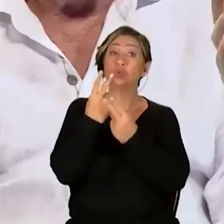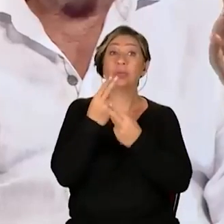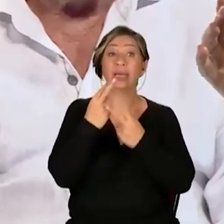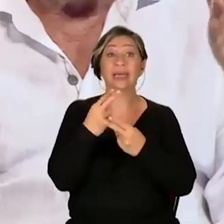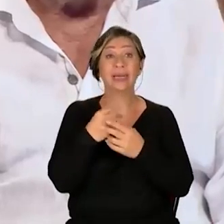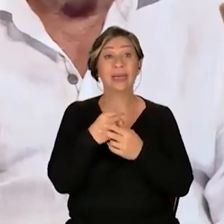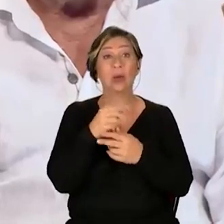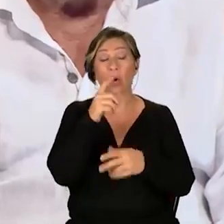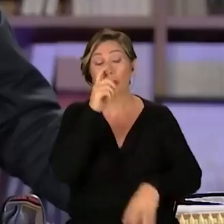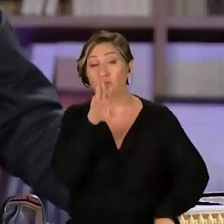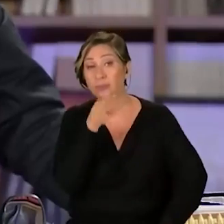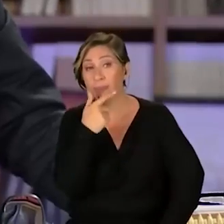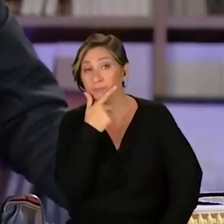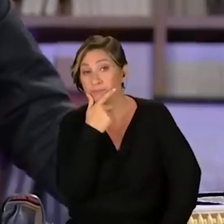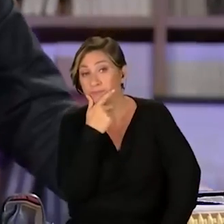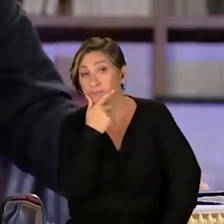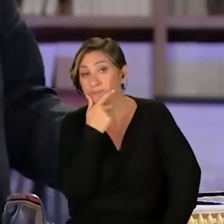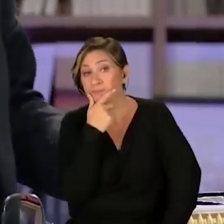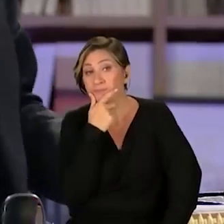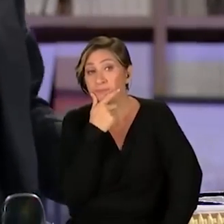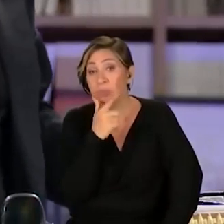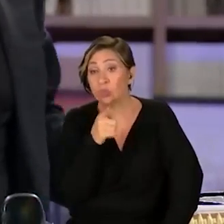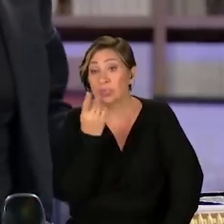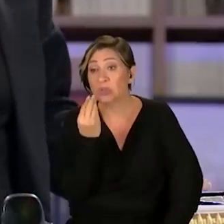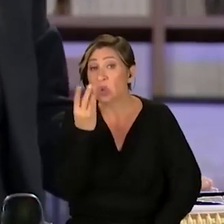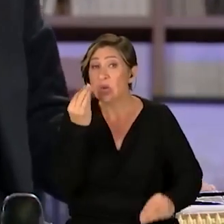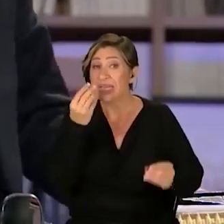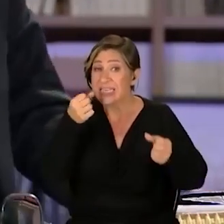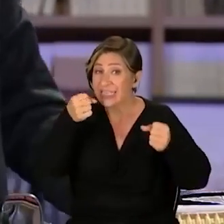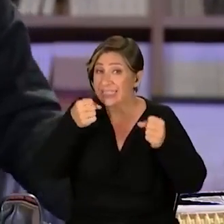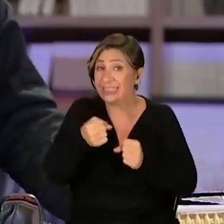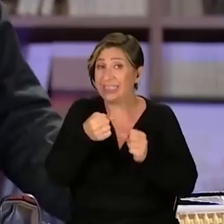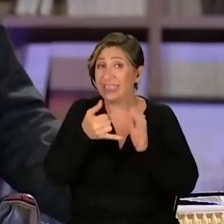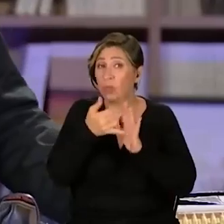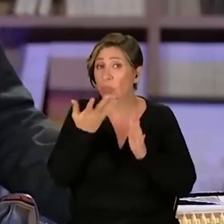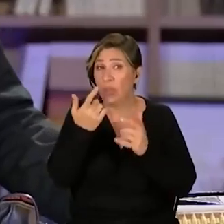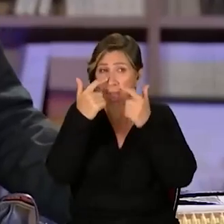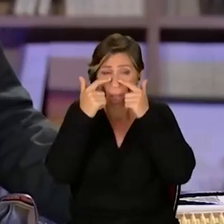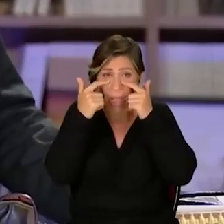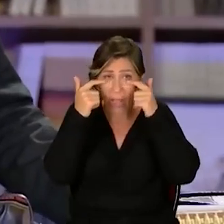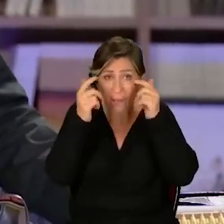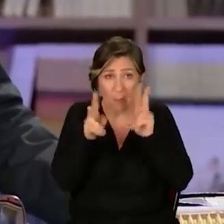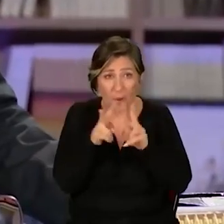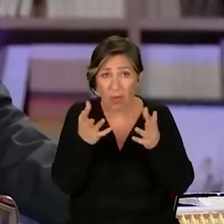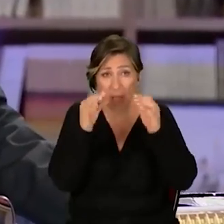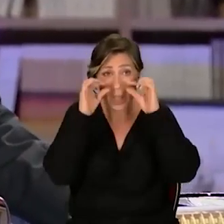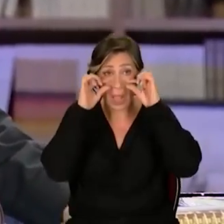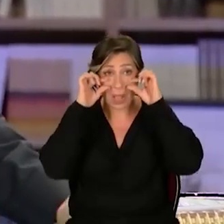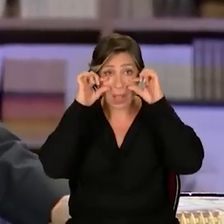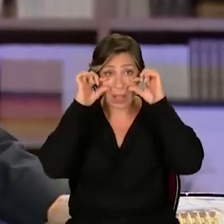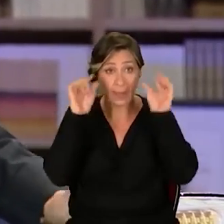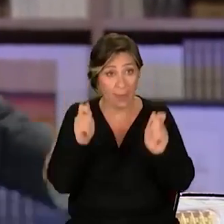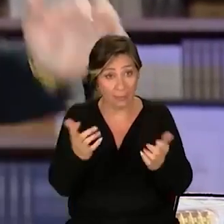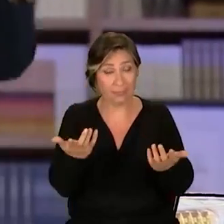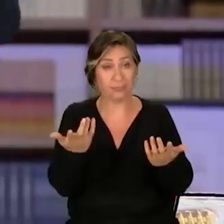şey oluyor. Okan'cığım diyor bana ve bunu ama çok ikna edici bir şekilde. Okan ne bu göz altları sende? Şunları hemen alalım